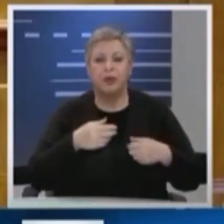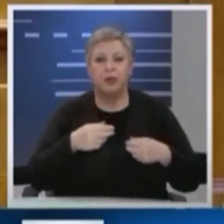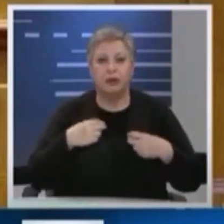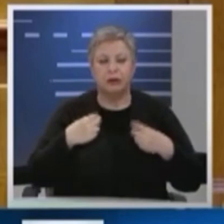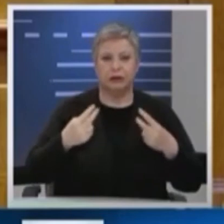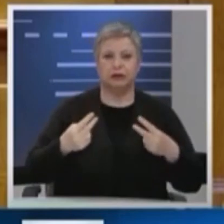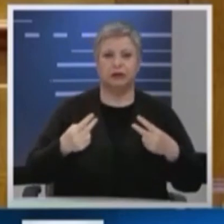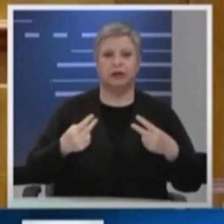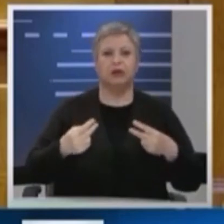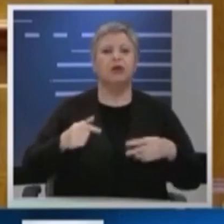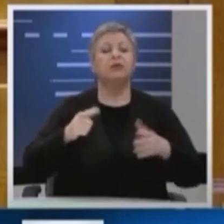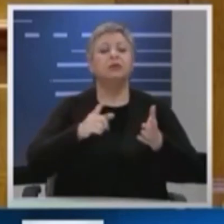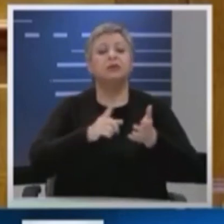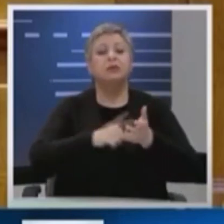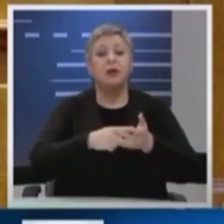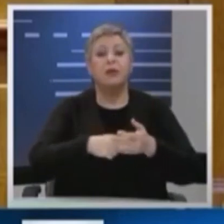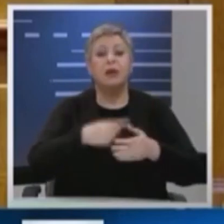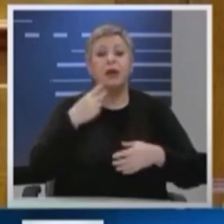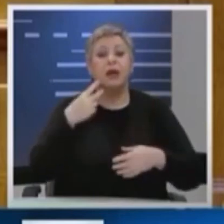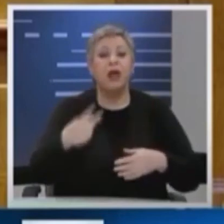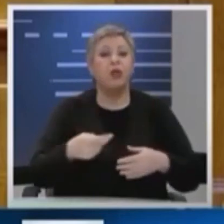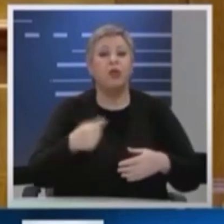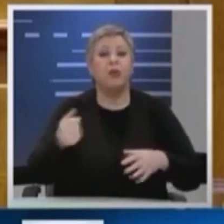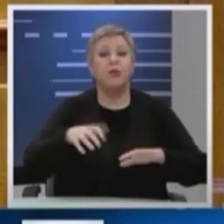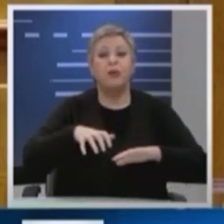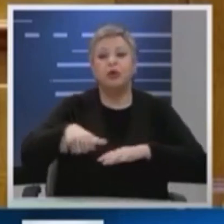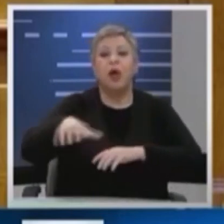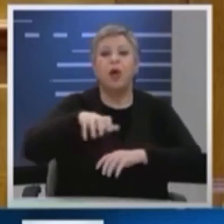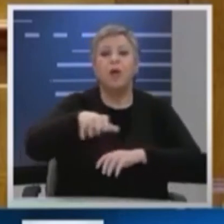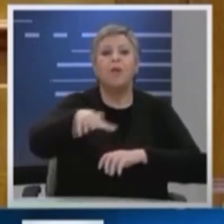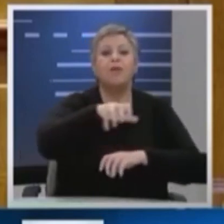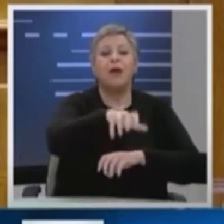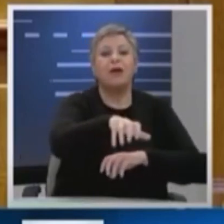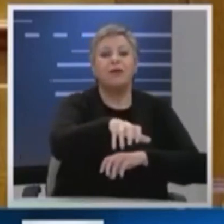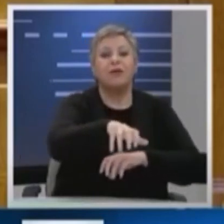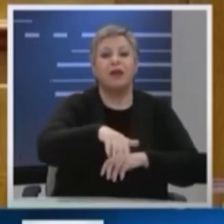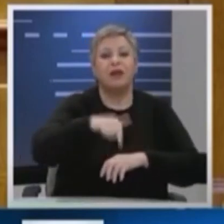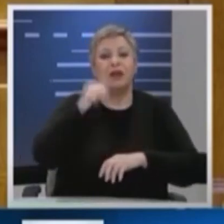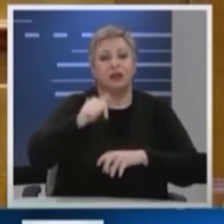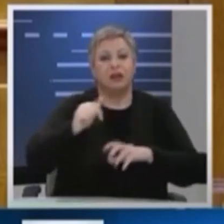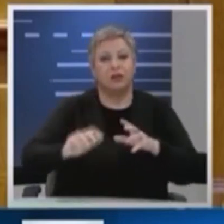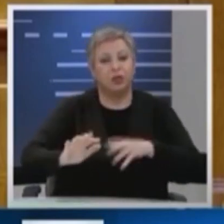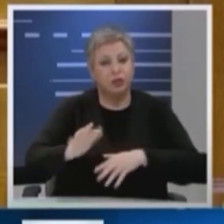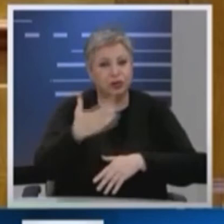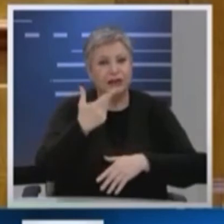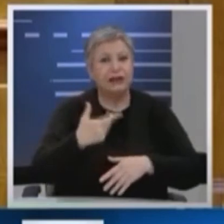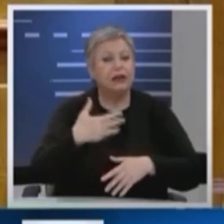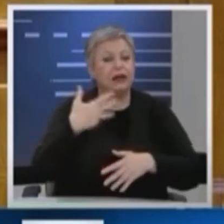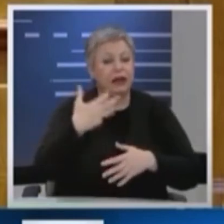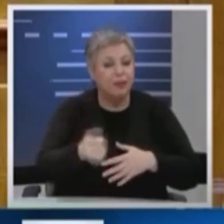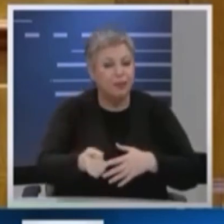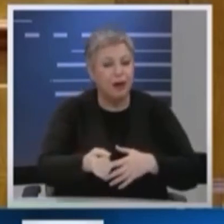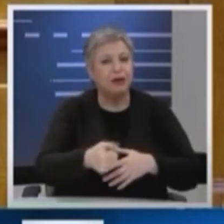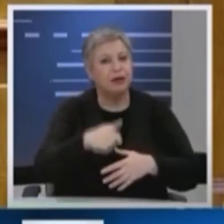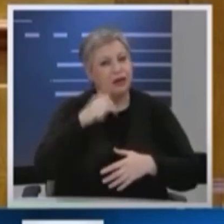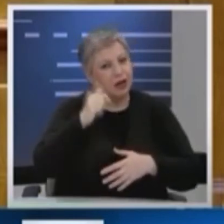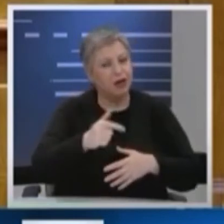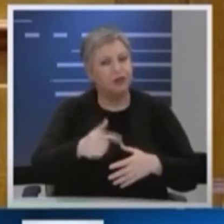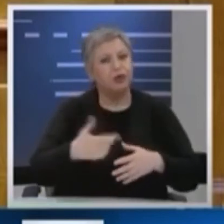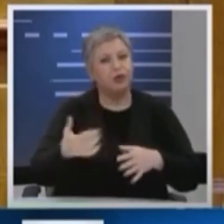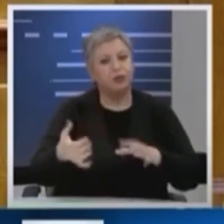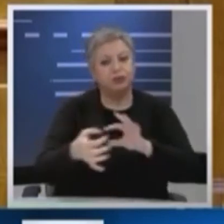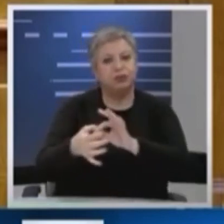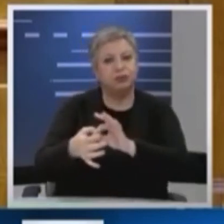γενναία αποκέντρωση της διακυβέρνησης, περιφερειακή επανεπένδυση και εξισορρόπηση του παραγόμενου πλούτου. Αν οι